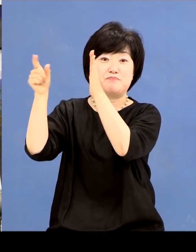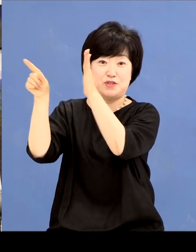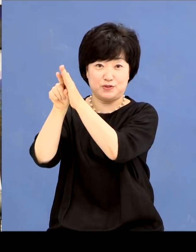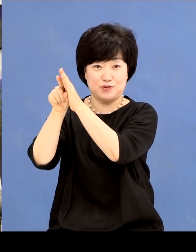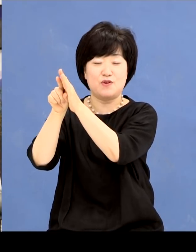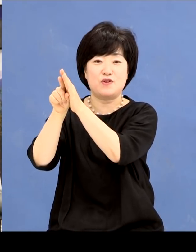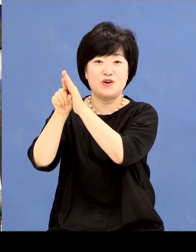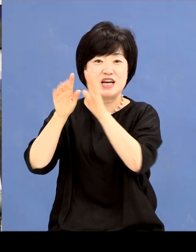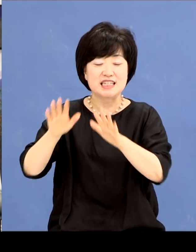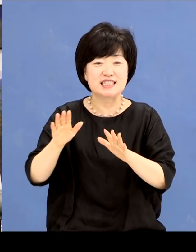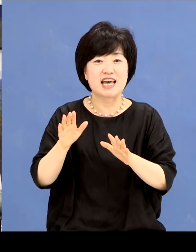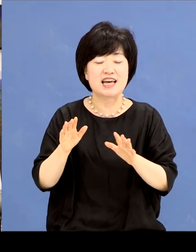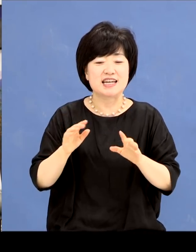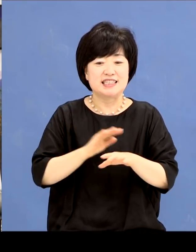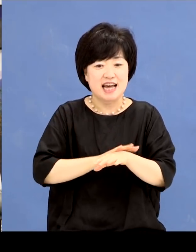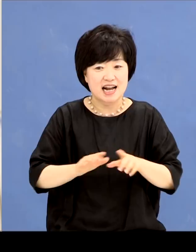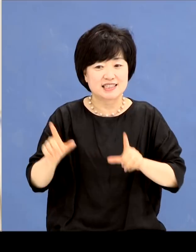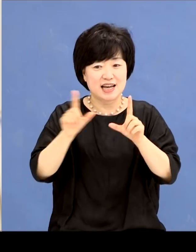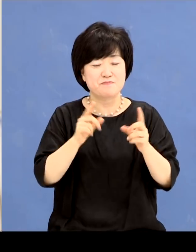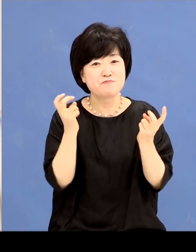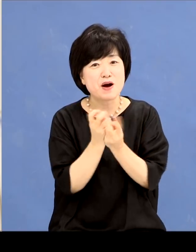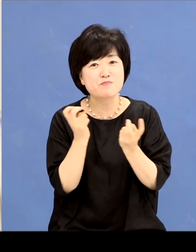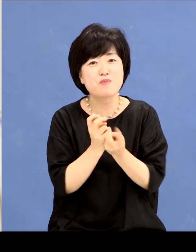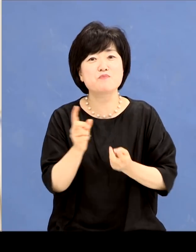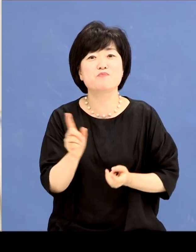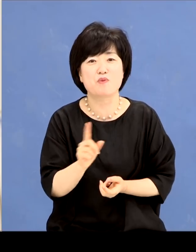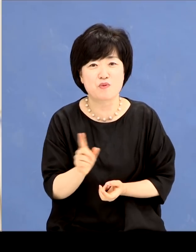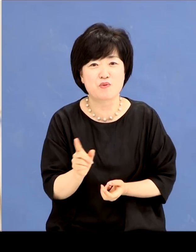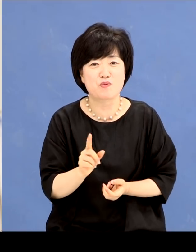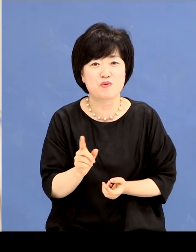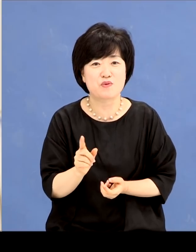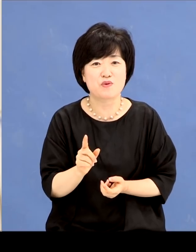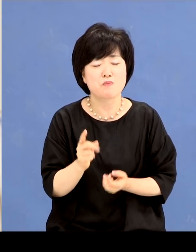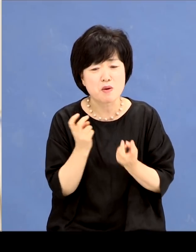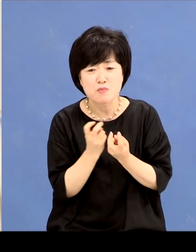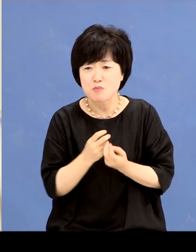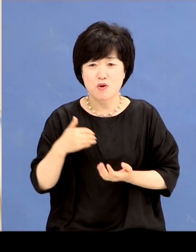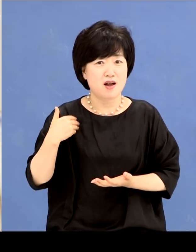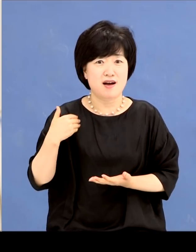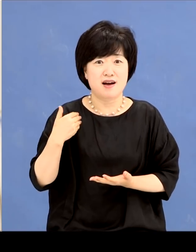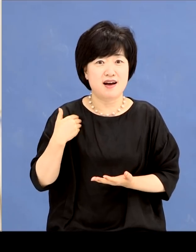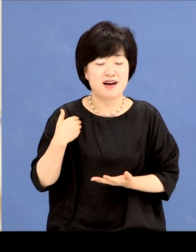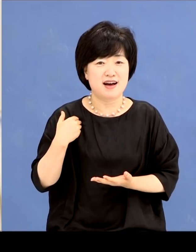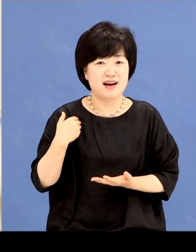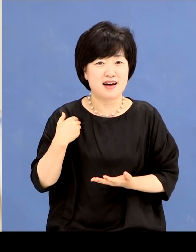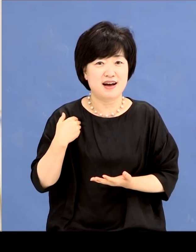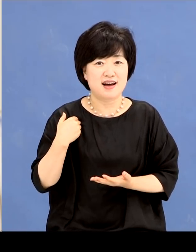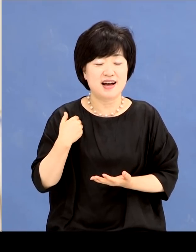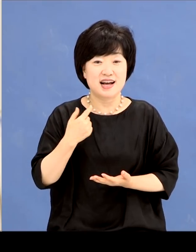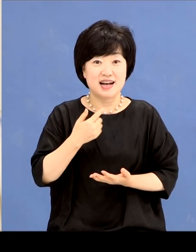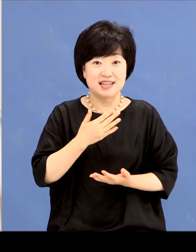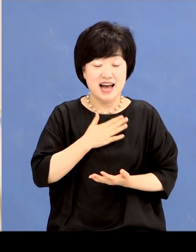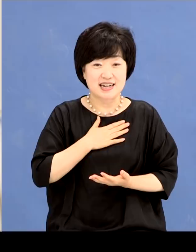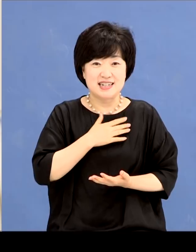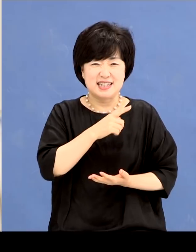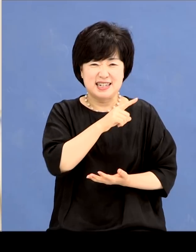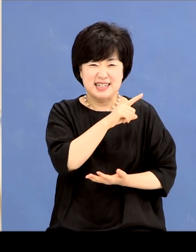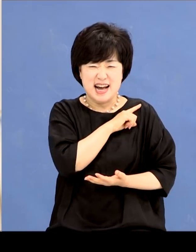믿고 그래서 나는 정말 잘 살고 싶은데 잘 사는 방법들은 모르잖아요. 네. 예. 근데 저를